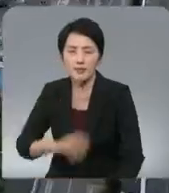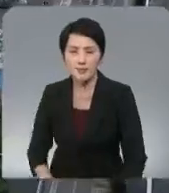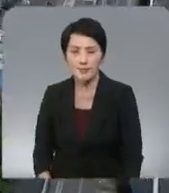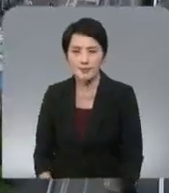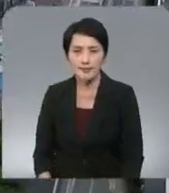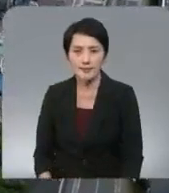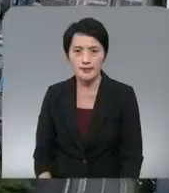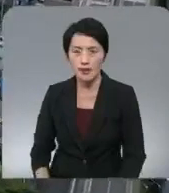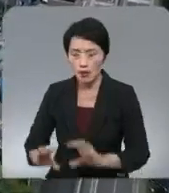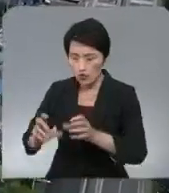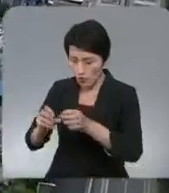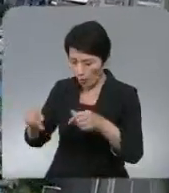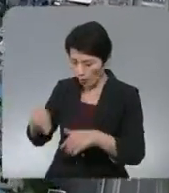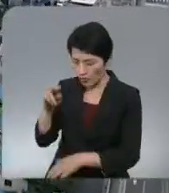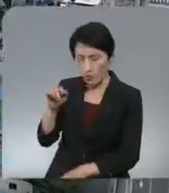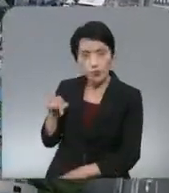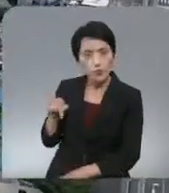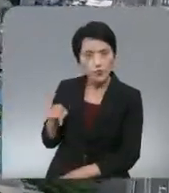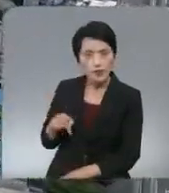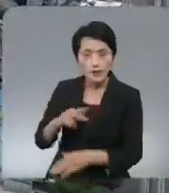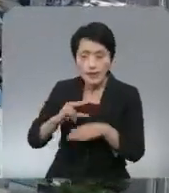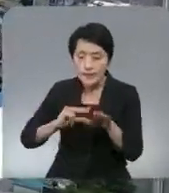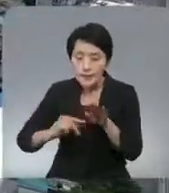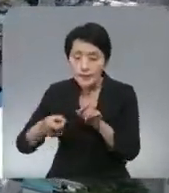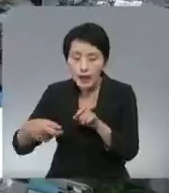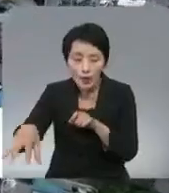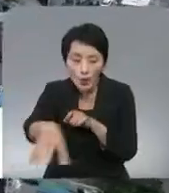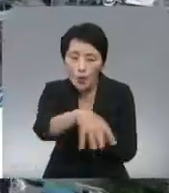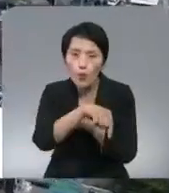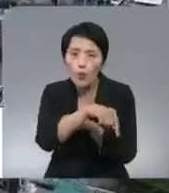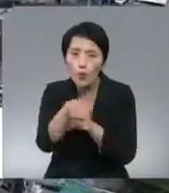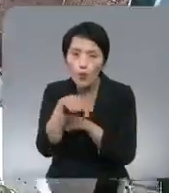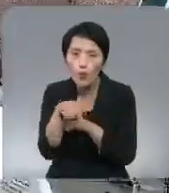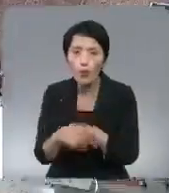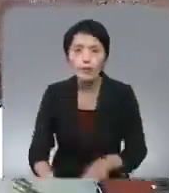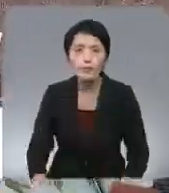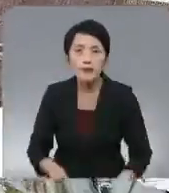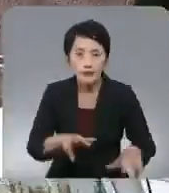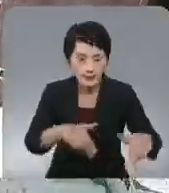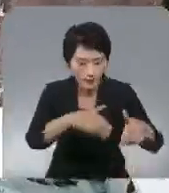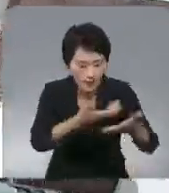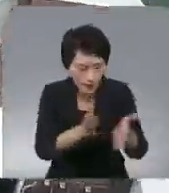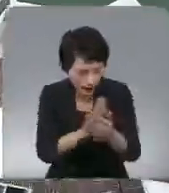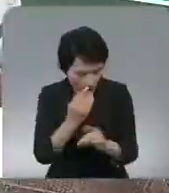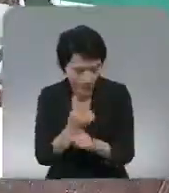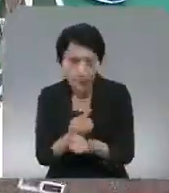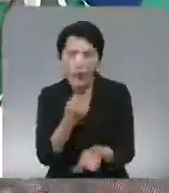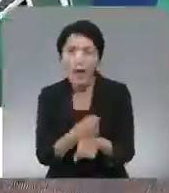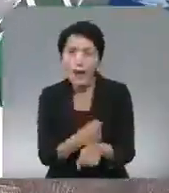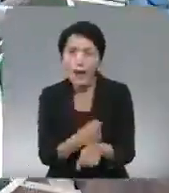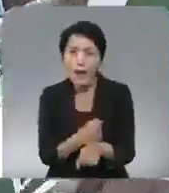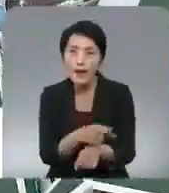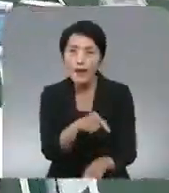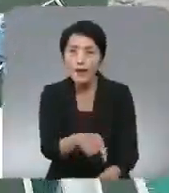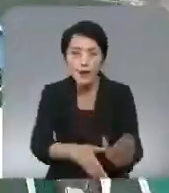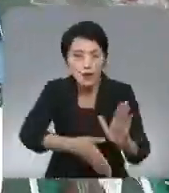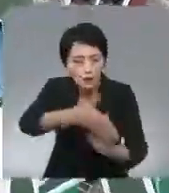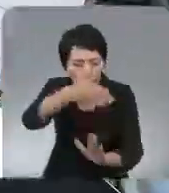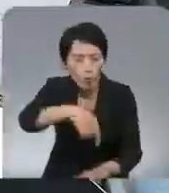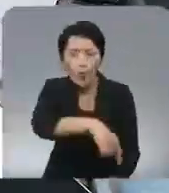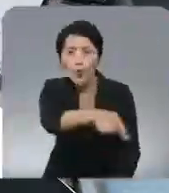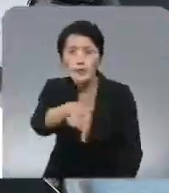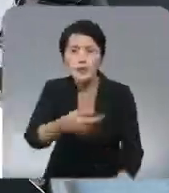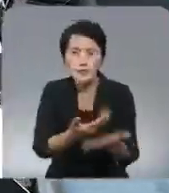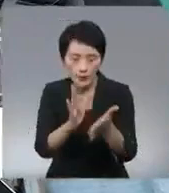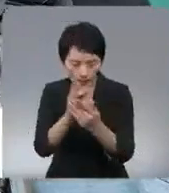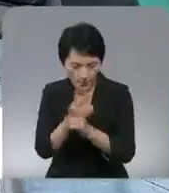darunter 100.000 insel rund 40.000 in der provinz kombi und dem imker die beiträge